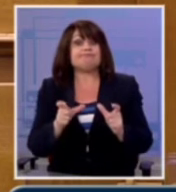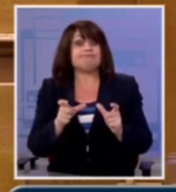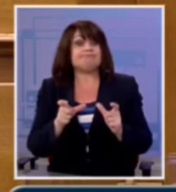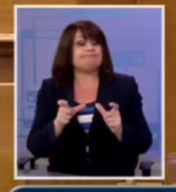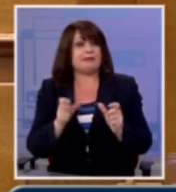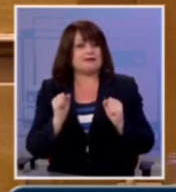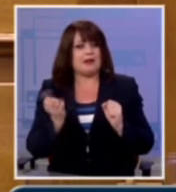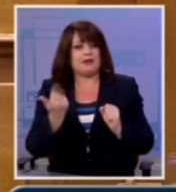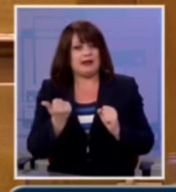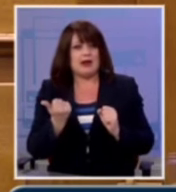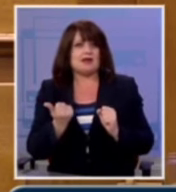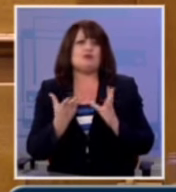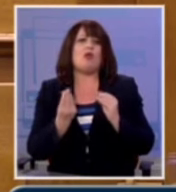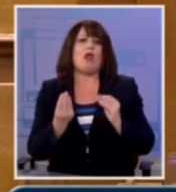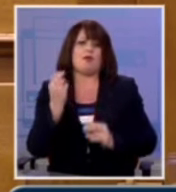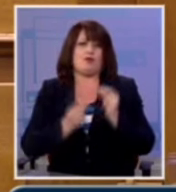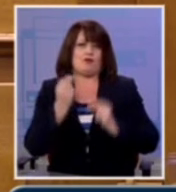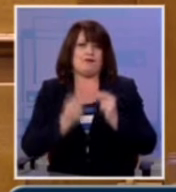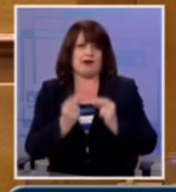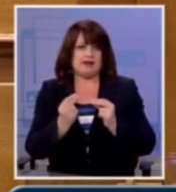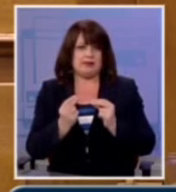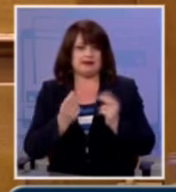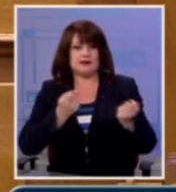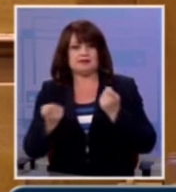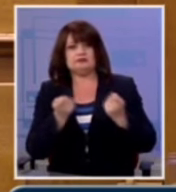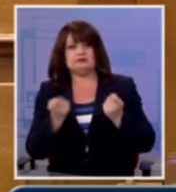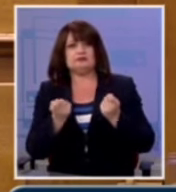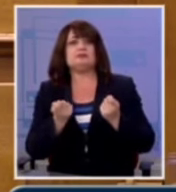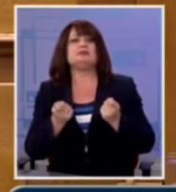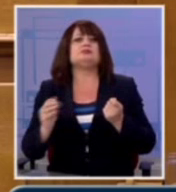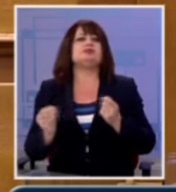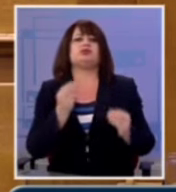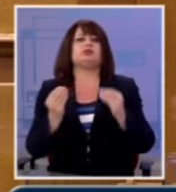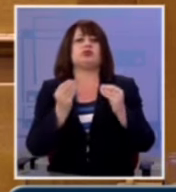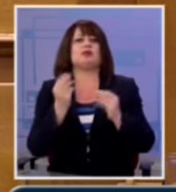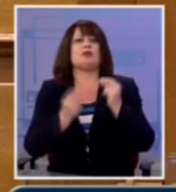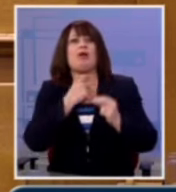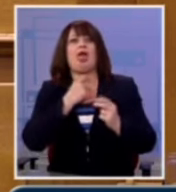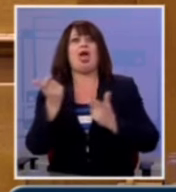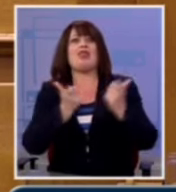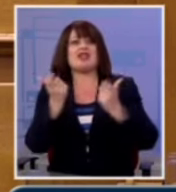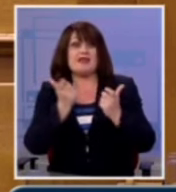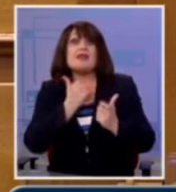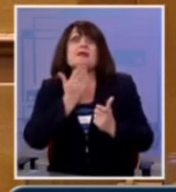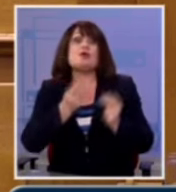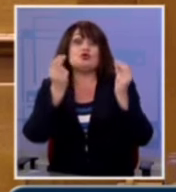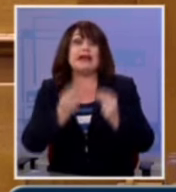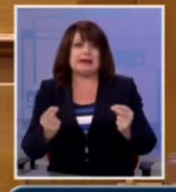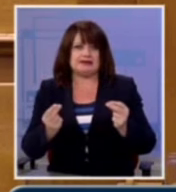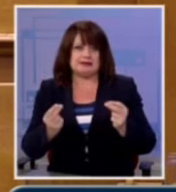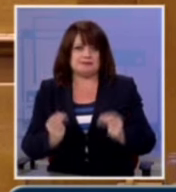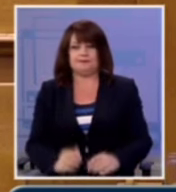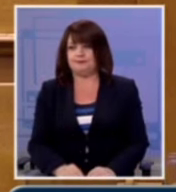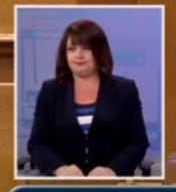και με αρκετά προβλήματα, καθώς δεν είχε διαχειριστεί δεκάδες από τα προβλήματα που έφερνε. Κόκκινα δάνεια και πολλά άλλα.